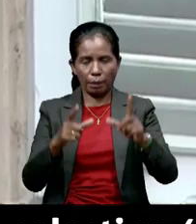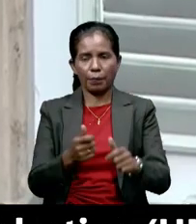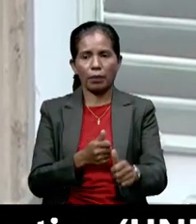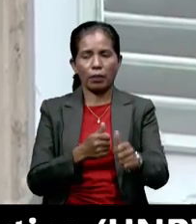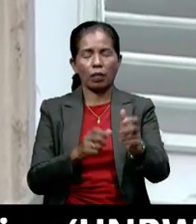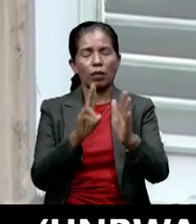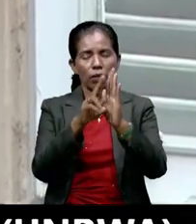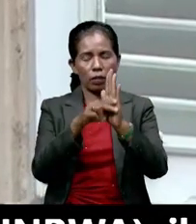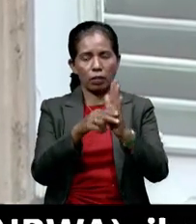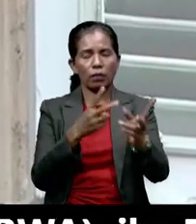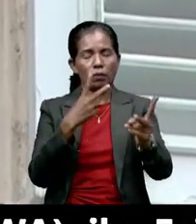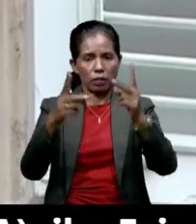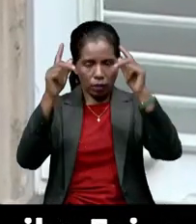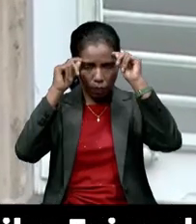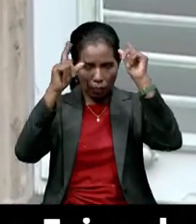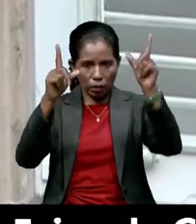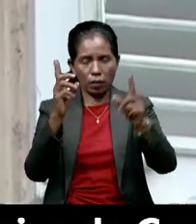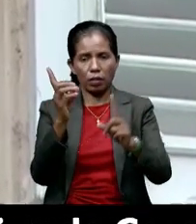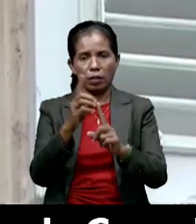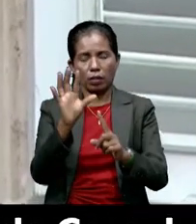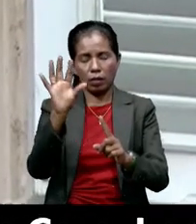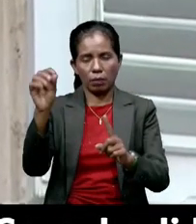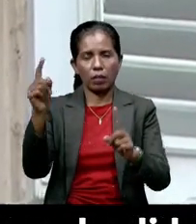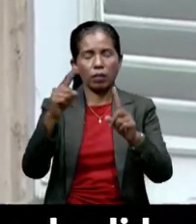Papa Francisco se visita Timor-Leste hau Lorencia to